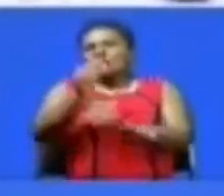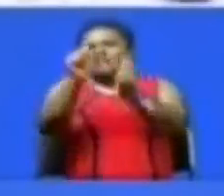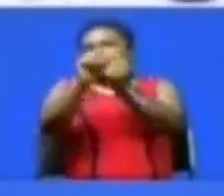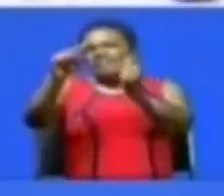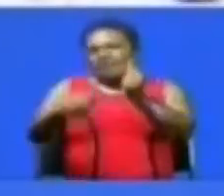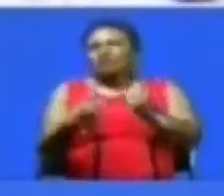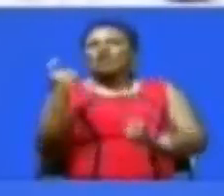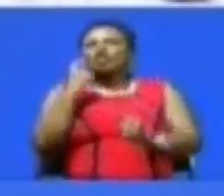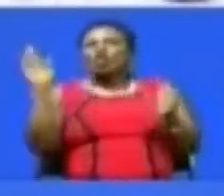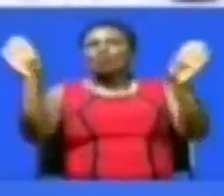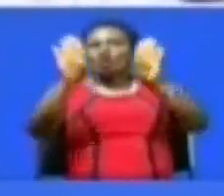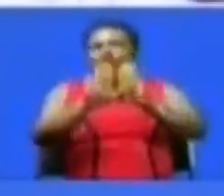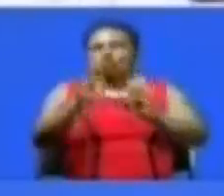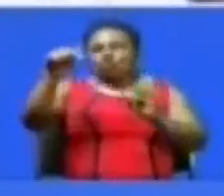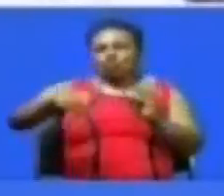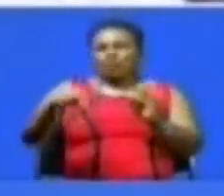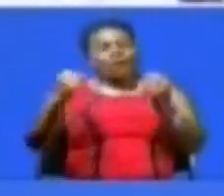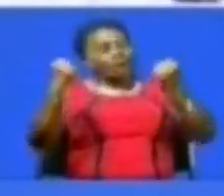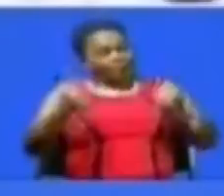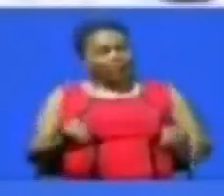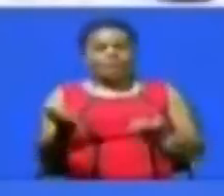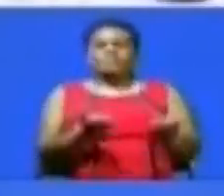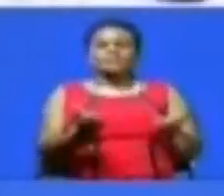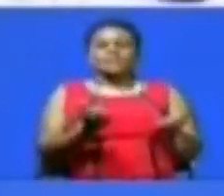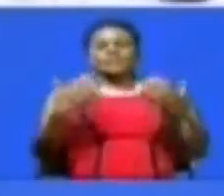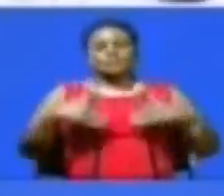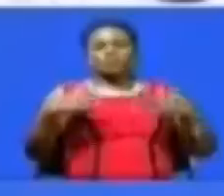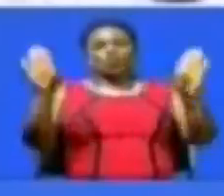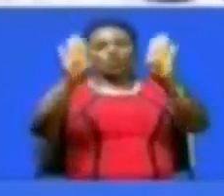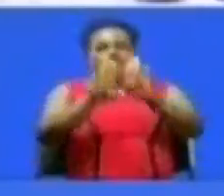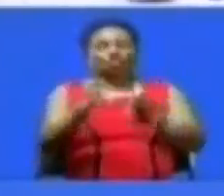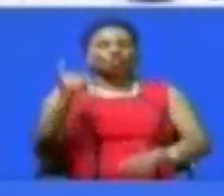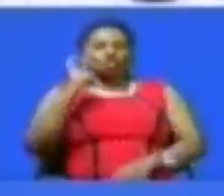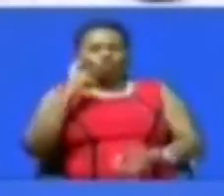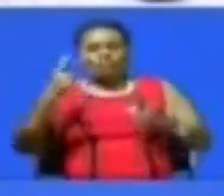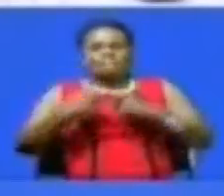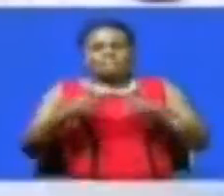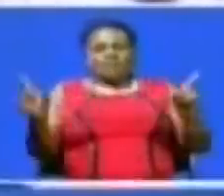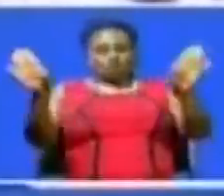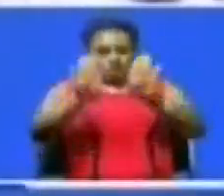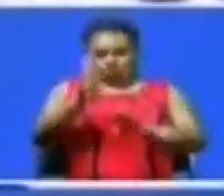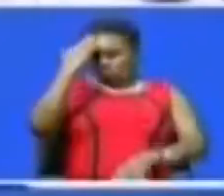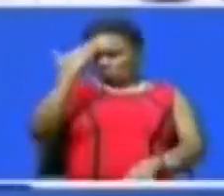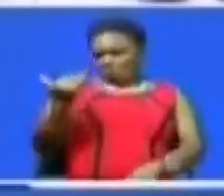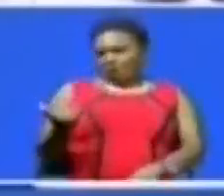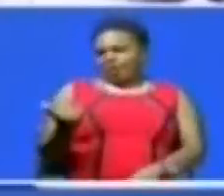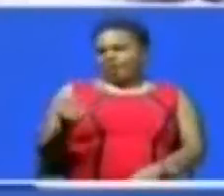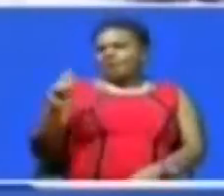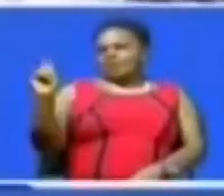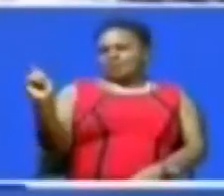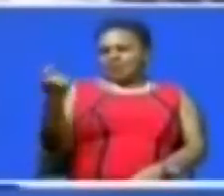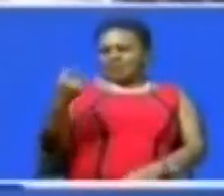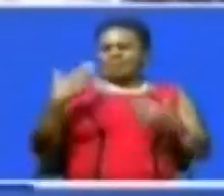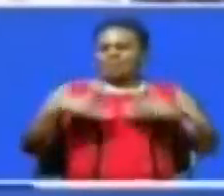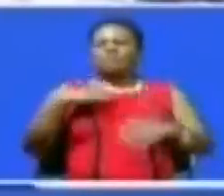shops. It was very difficult for business people to close their shops, but we close because of our Kenyans that